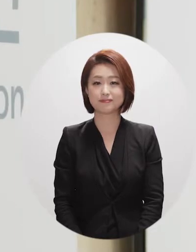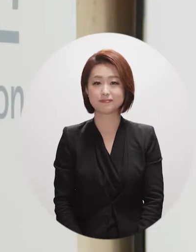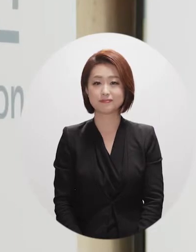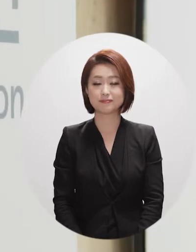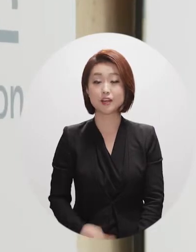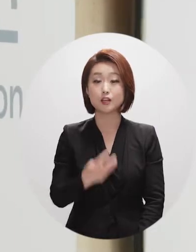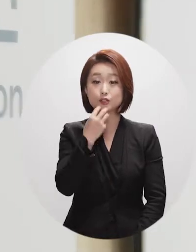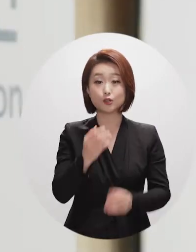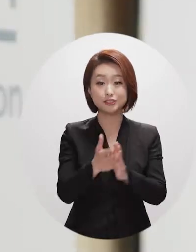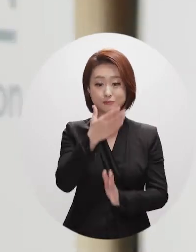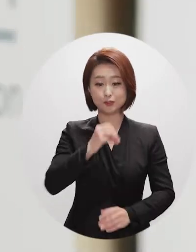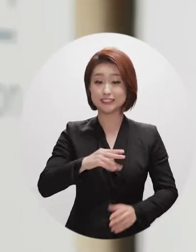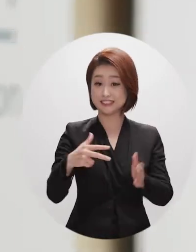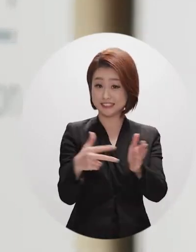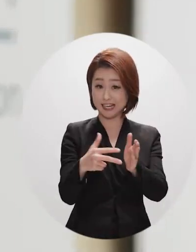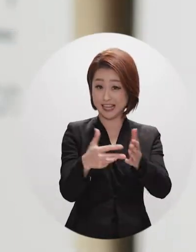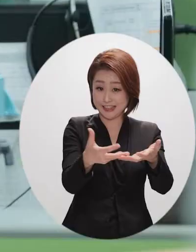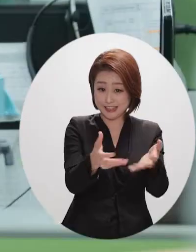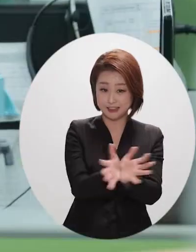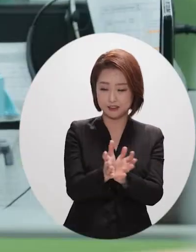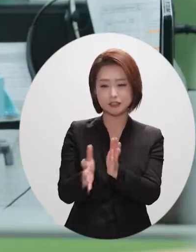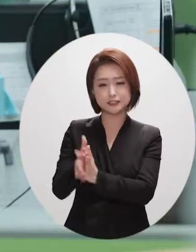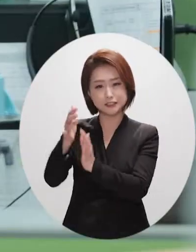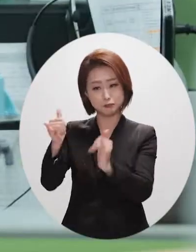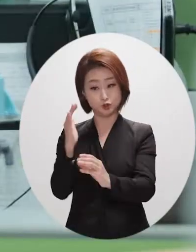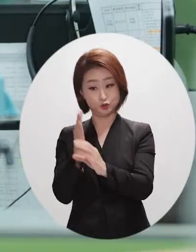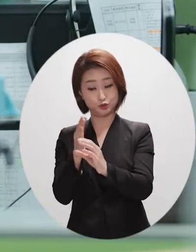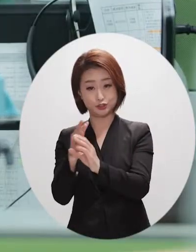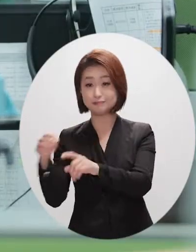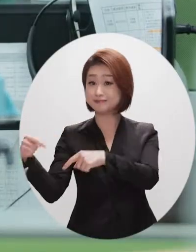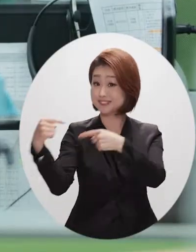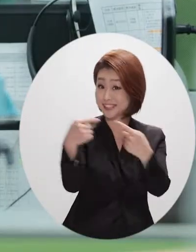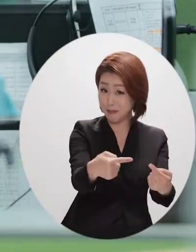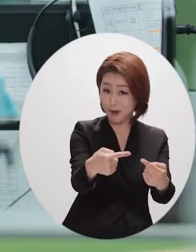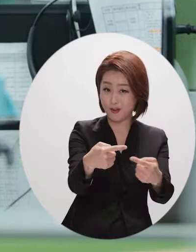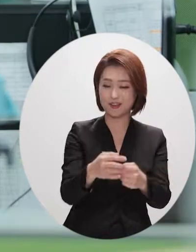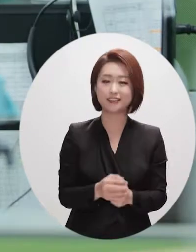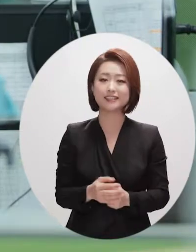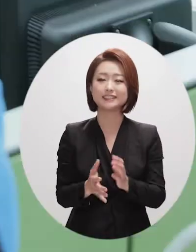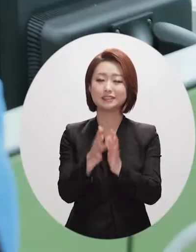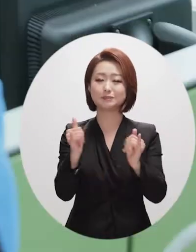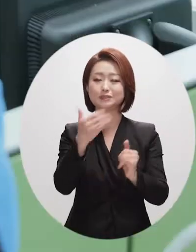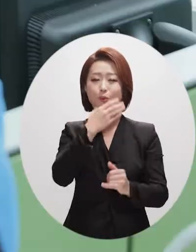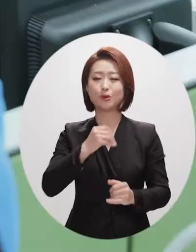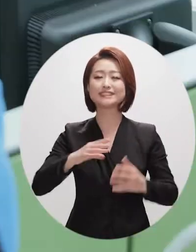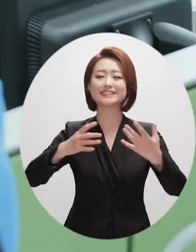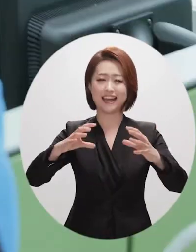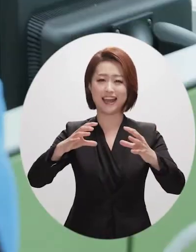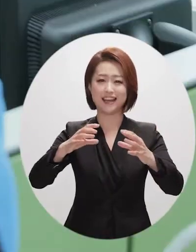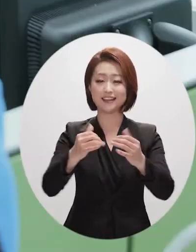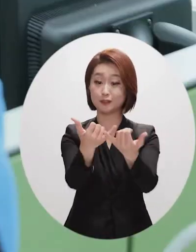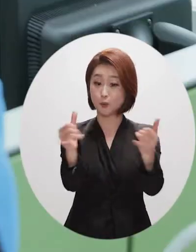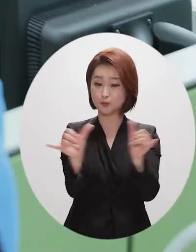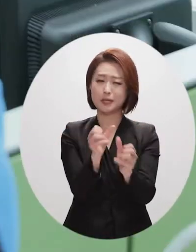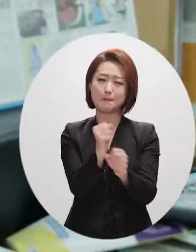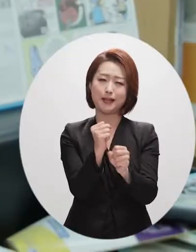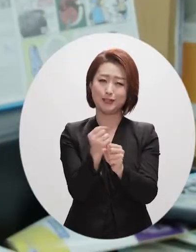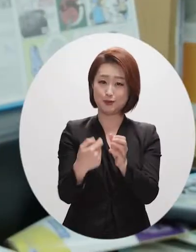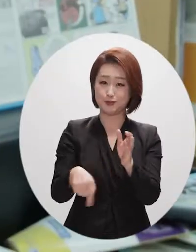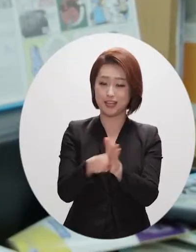서울시 복지재단은 시민이 주체가 되어 참여하는 시민복지국가, 복지공동체 형성이라는